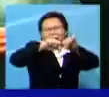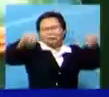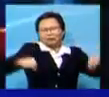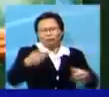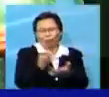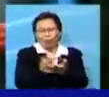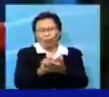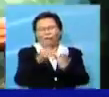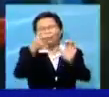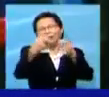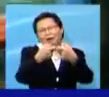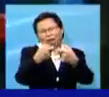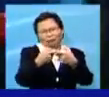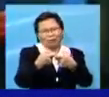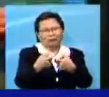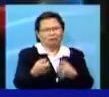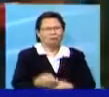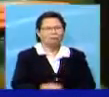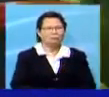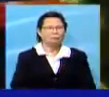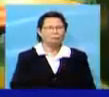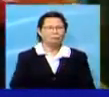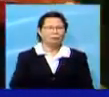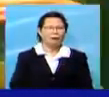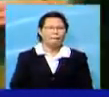kewangan elektronik.